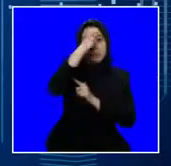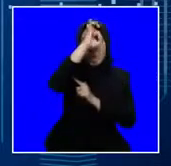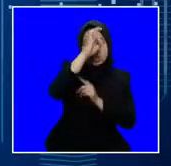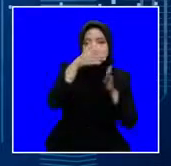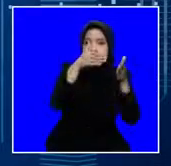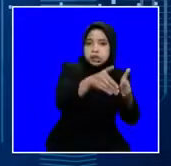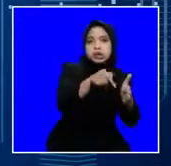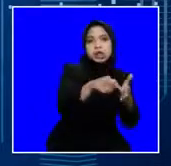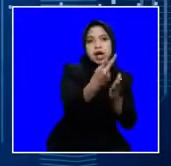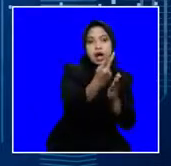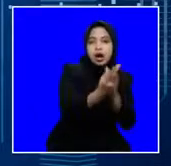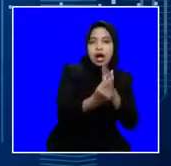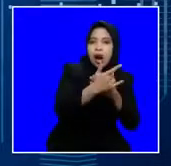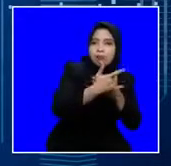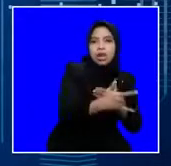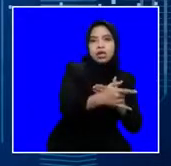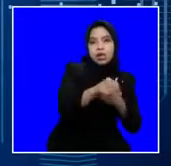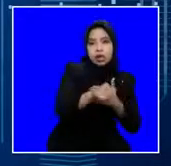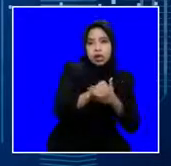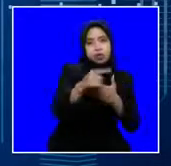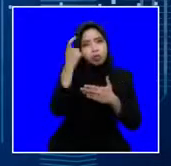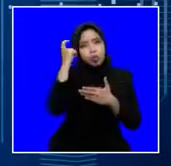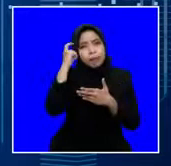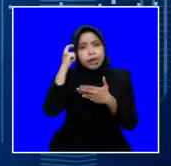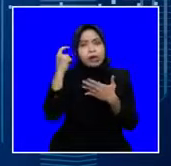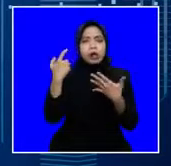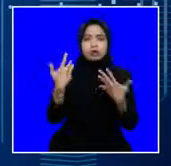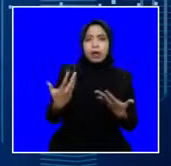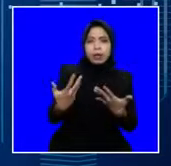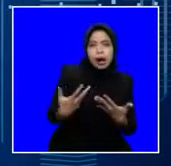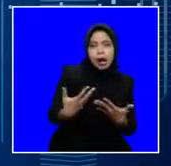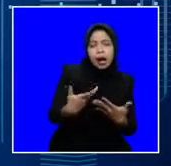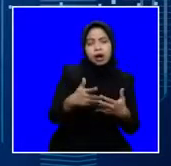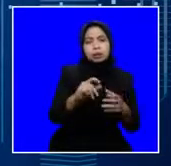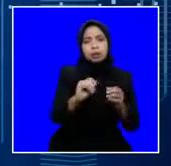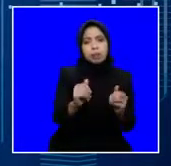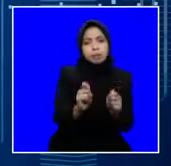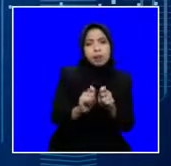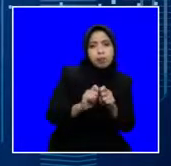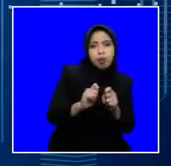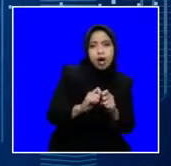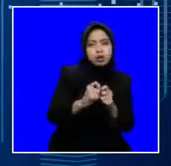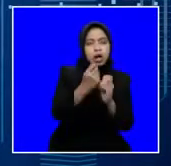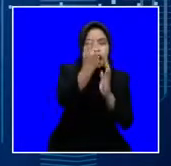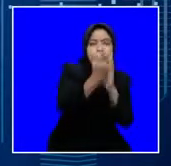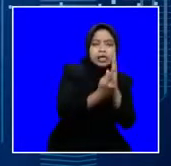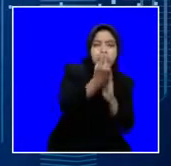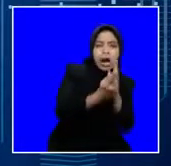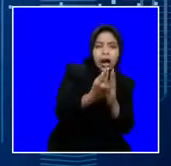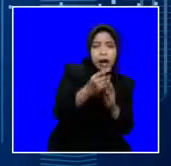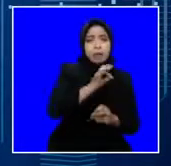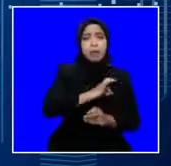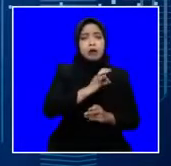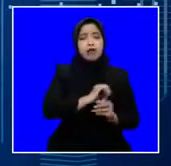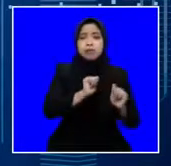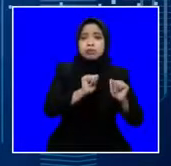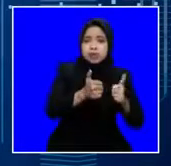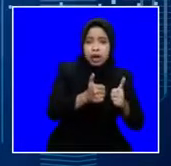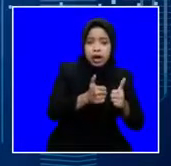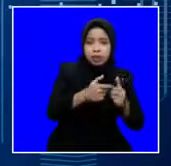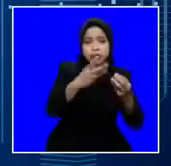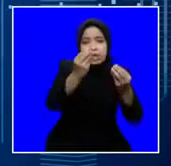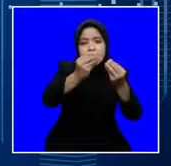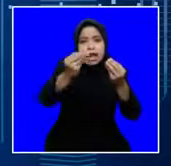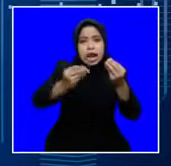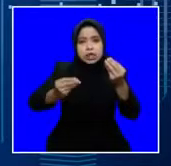itu merupakan suatu pemikiran untuk menciptakan sebuah dana yang bermanfaat antar